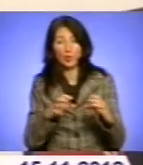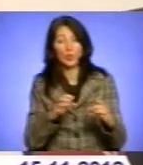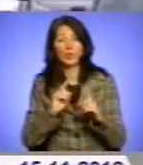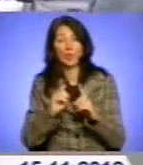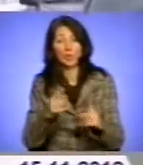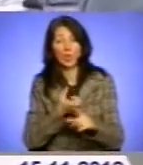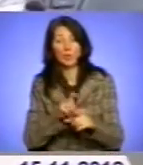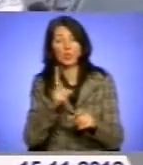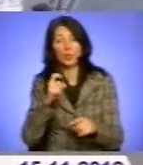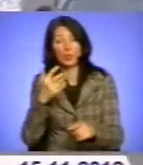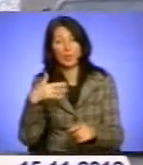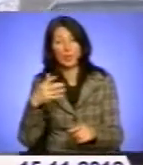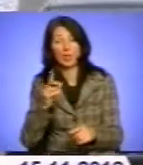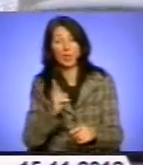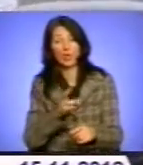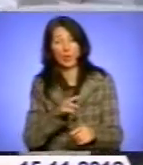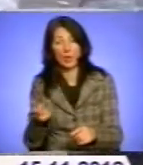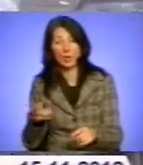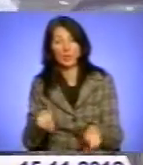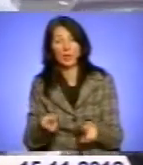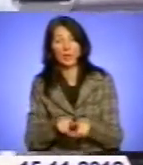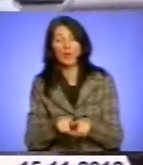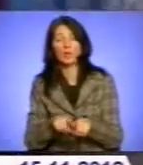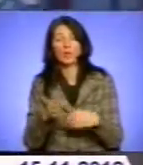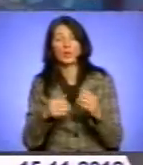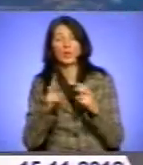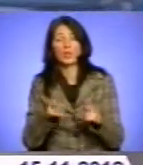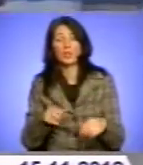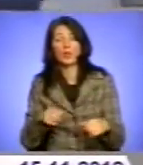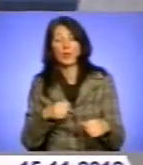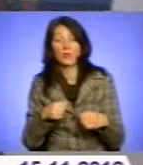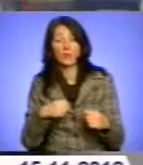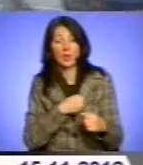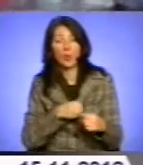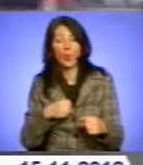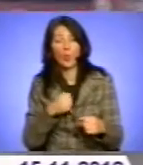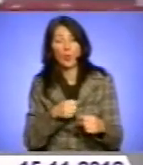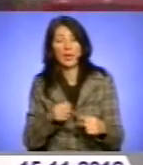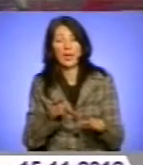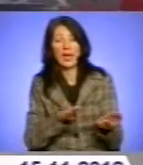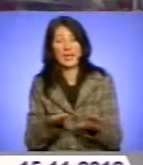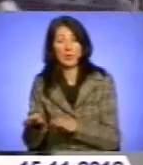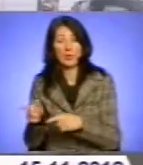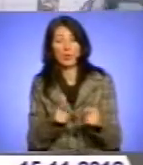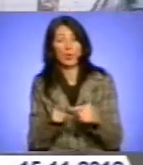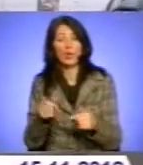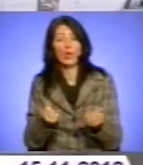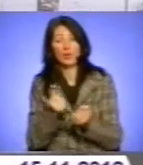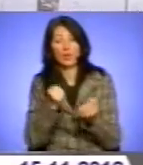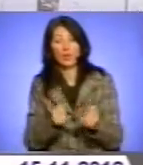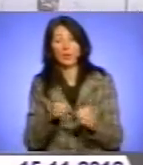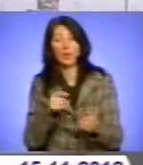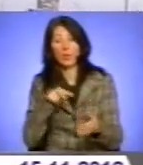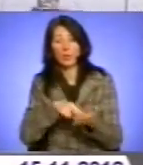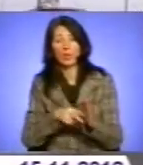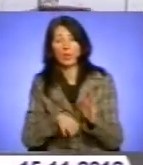кілометрів. Також спеціалістів обурює рівень підготовки водіїв. Вони пропонують підвищувати їх кваліфікацію кожні 5 років та переглянути